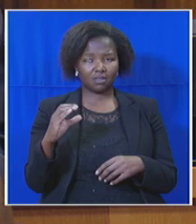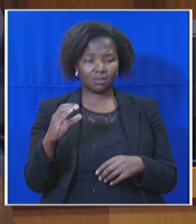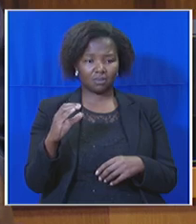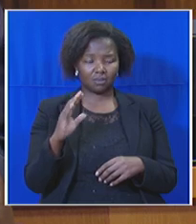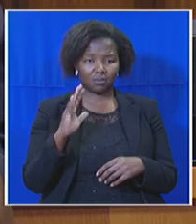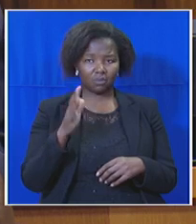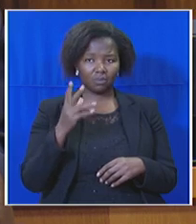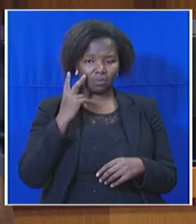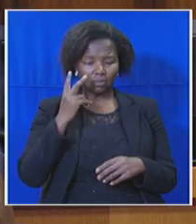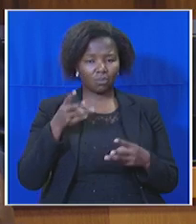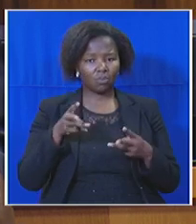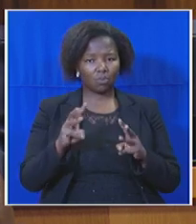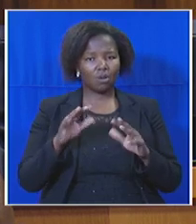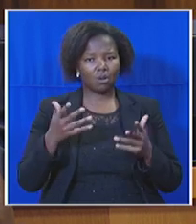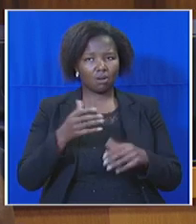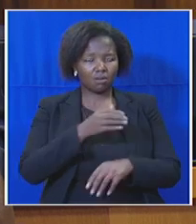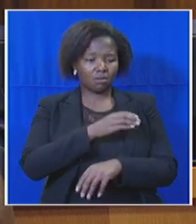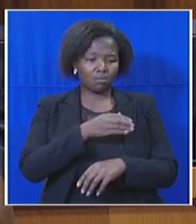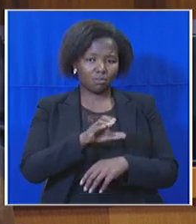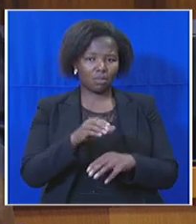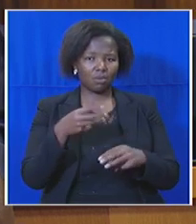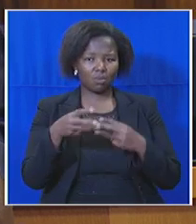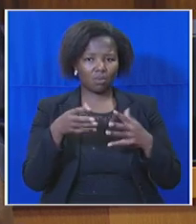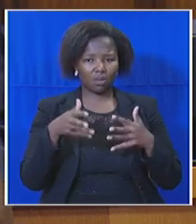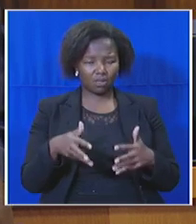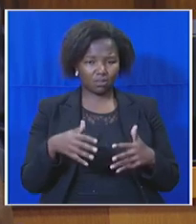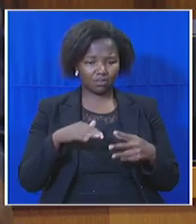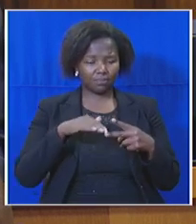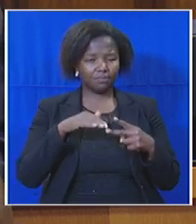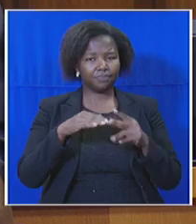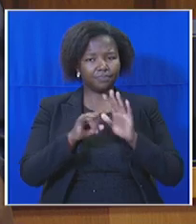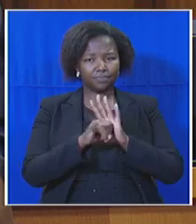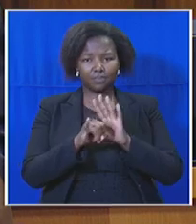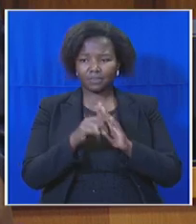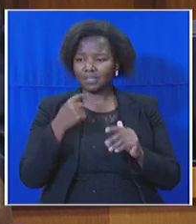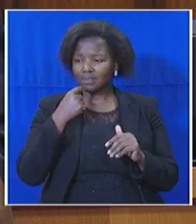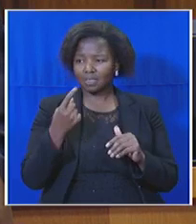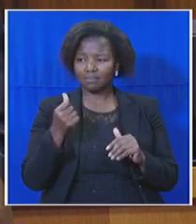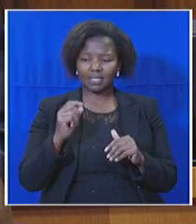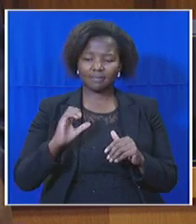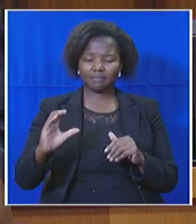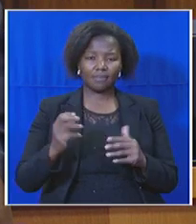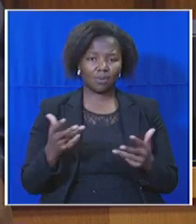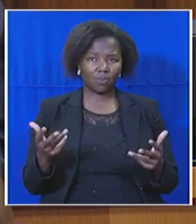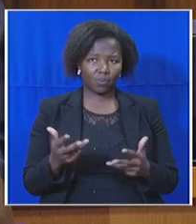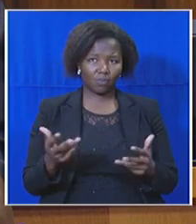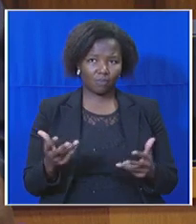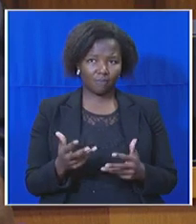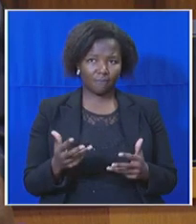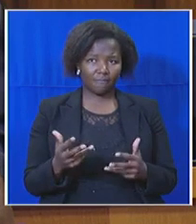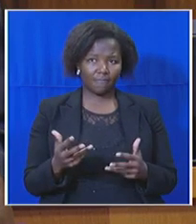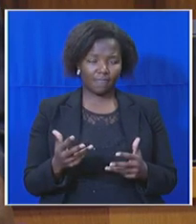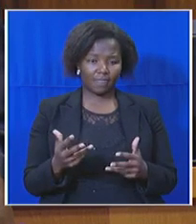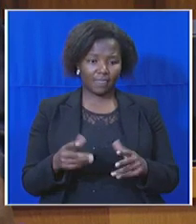aan te dui hoe en waar hul pensioengeld belê moet word. Volgens Mashatile is dit 'n poging om Suid-Afrika se ekonomie te